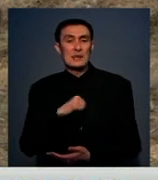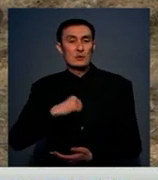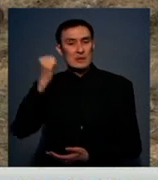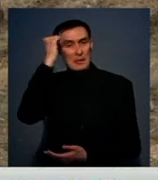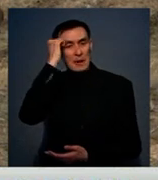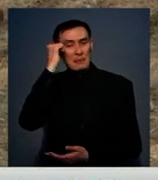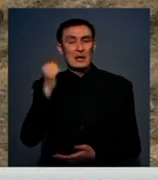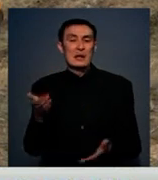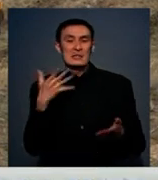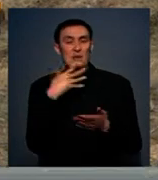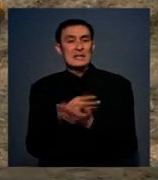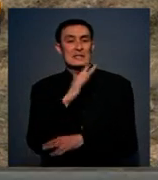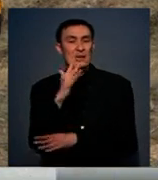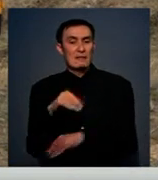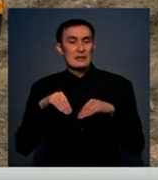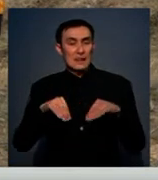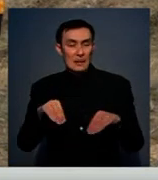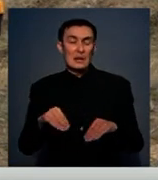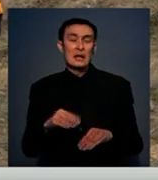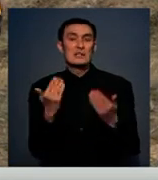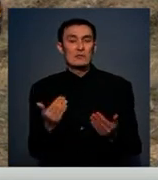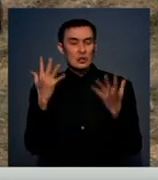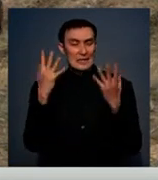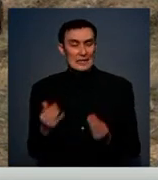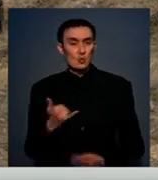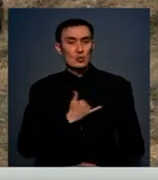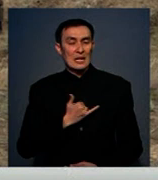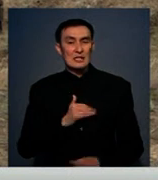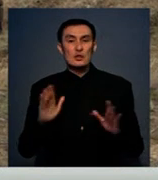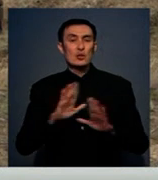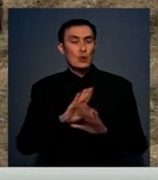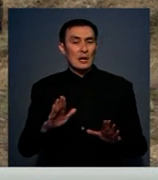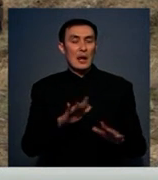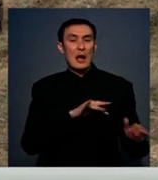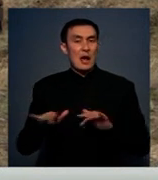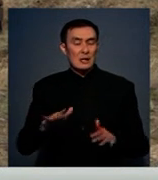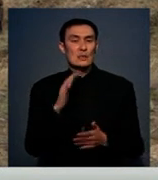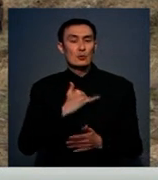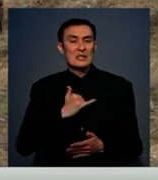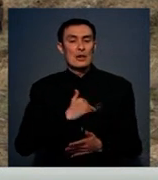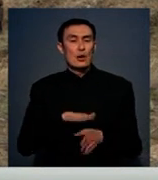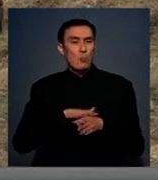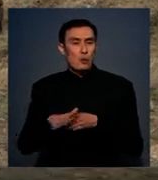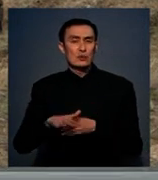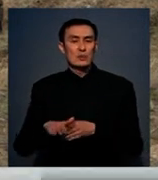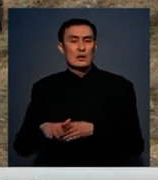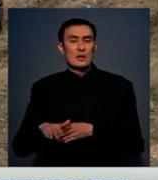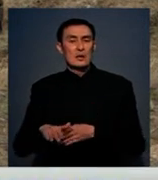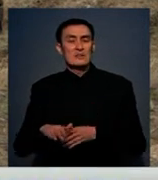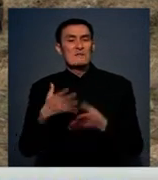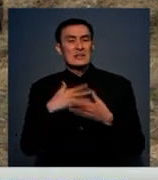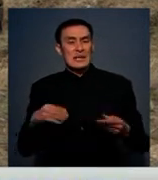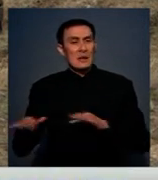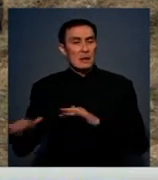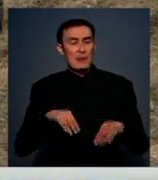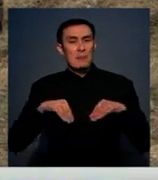памятные свои деревья. На сегодняшний день у нас не только эта акция, у нас идет полным ходом весенняя кампания